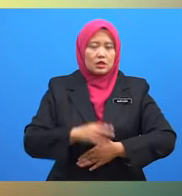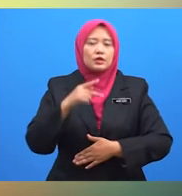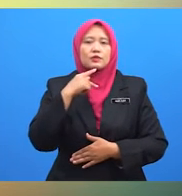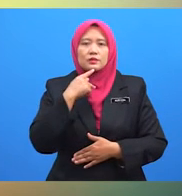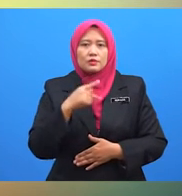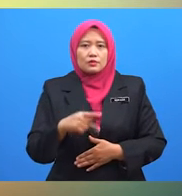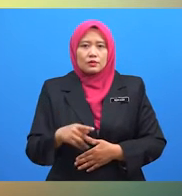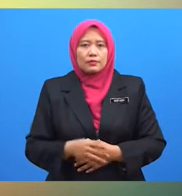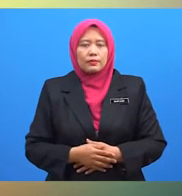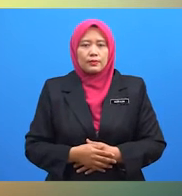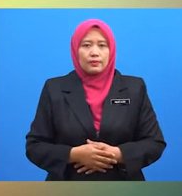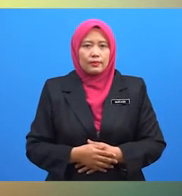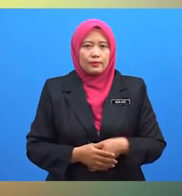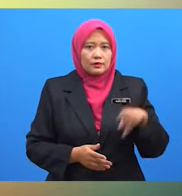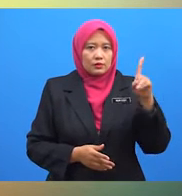Jawi,